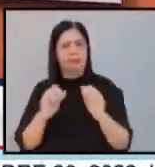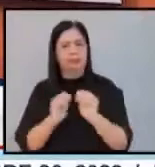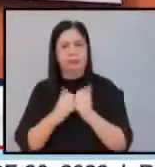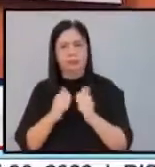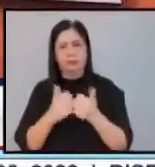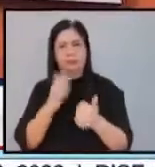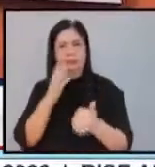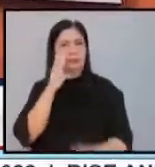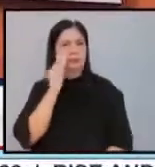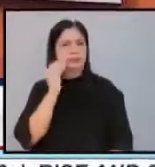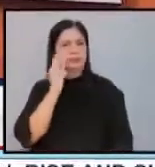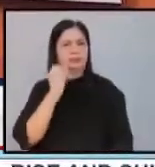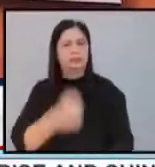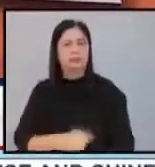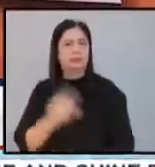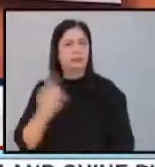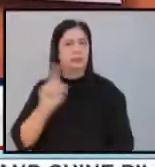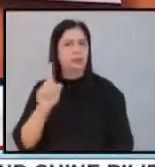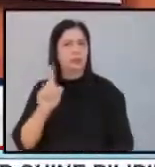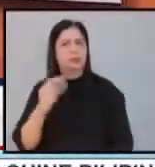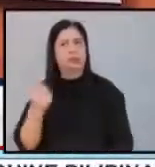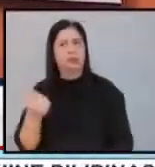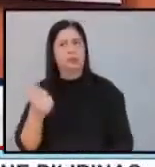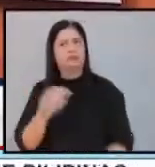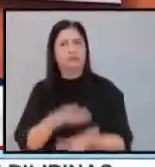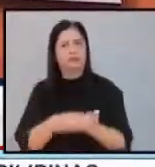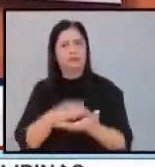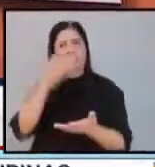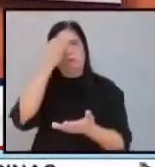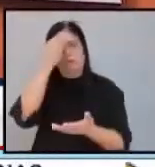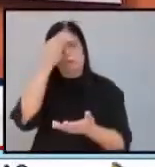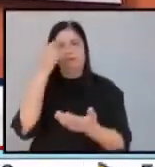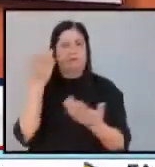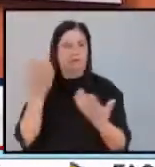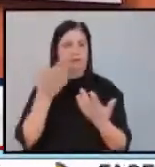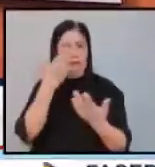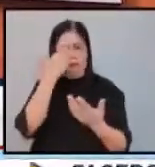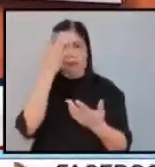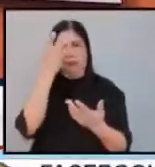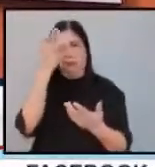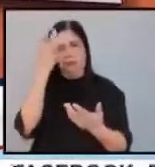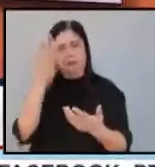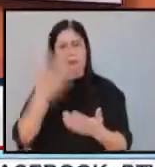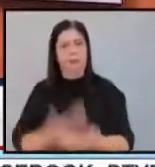and ano rin siguro po yung napulot or natutunan natin dito?